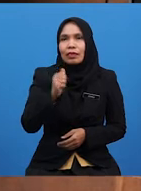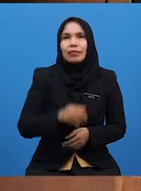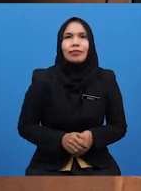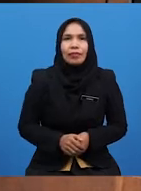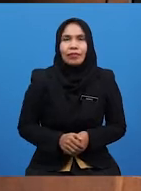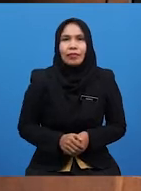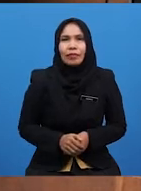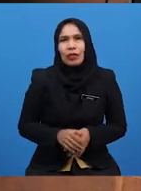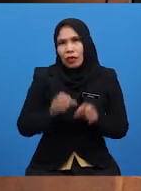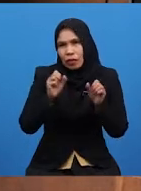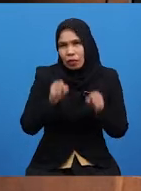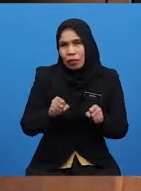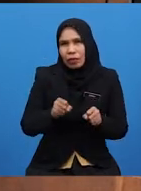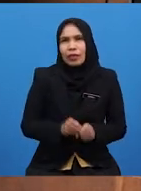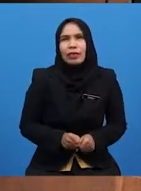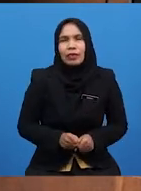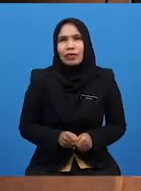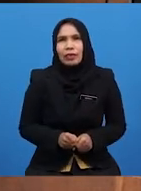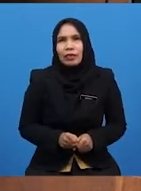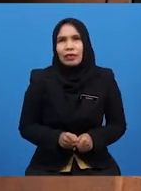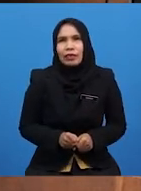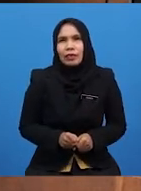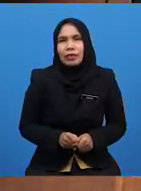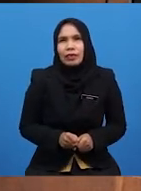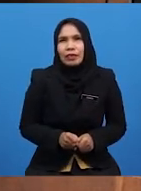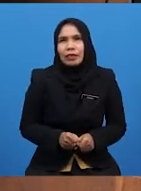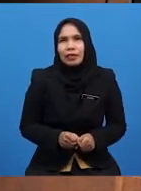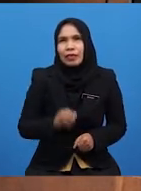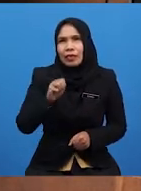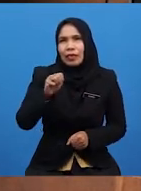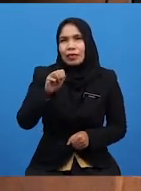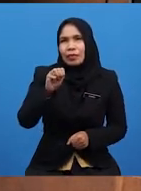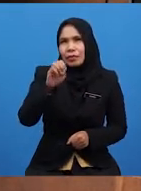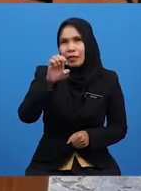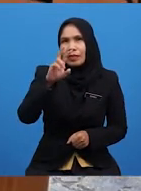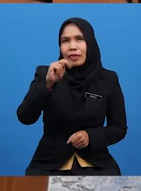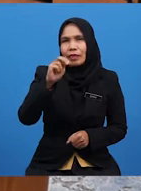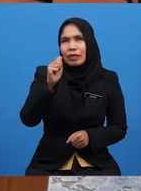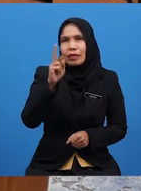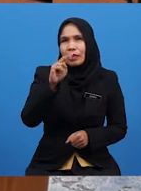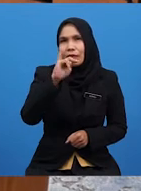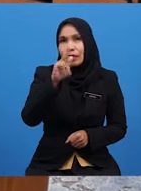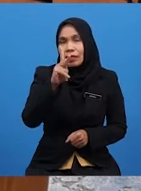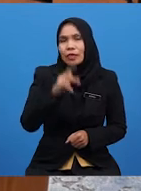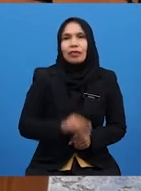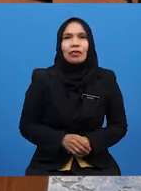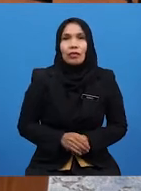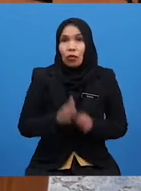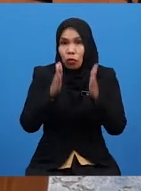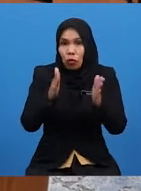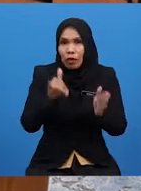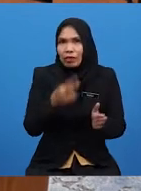mempengaruhi bentuk ruang dan menarik perhatian orang yang melihatnya Terdapat tiga jenis